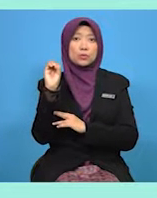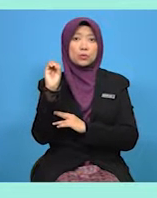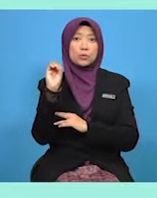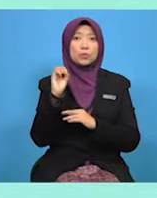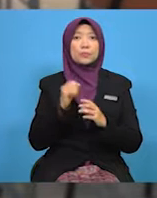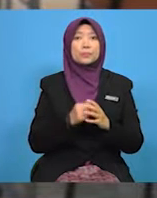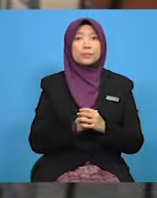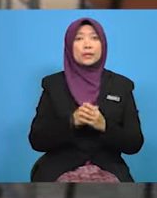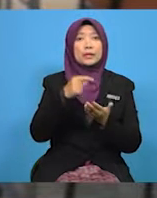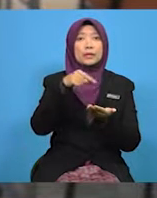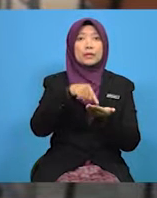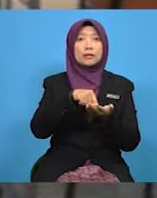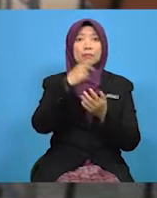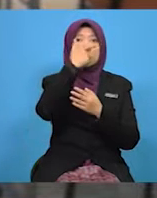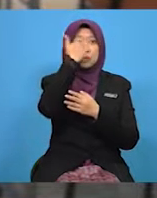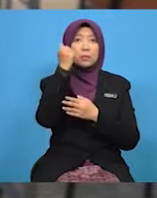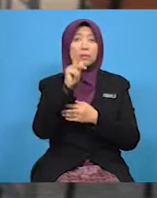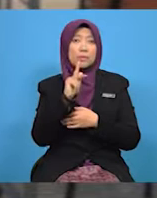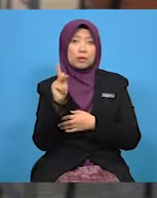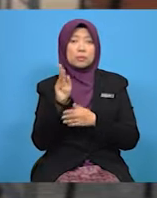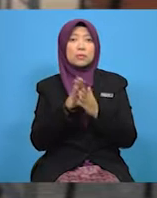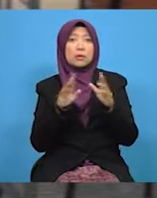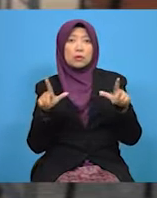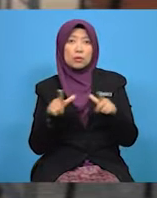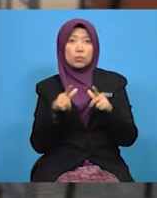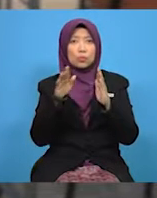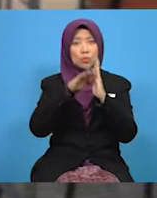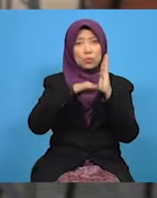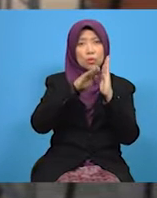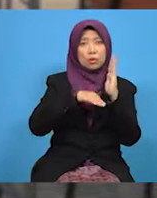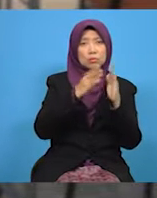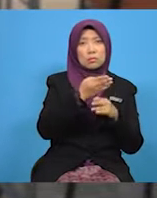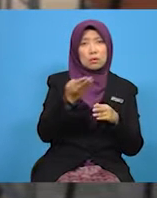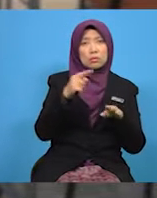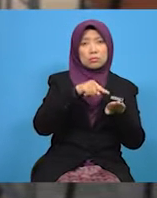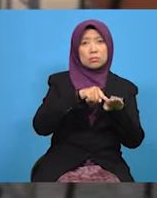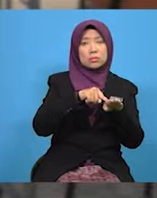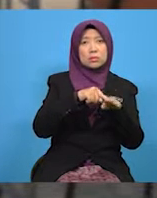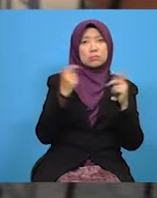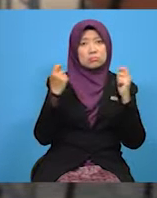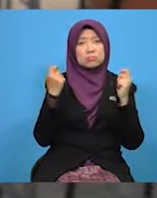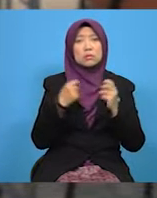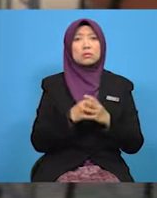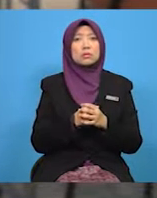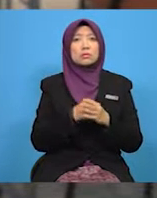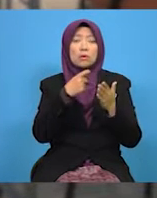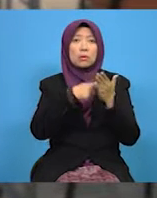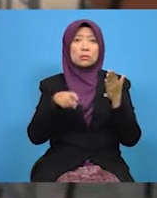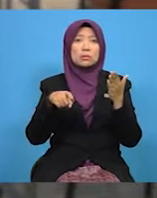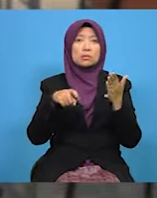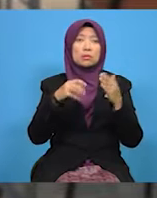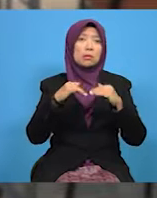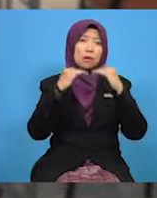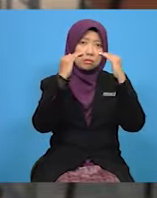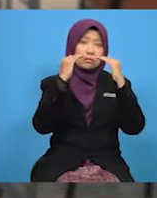BE0. Ini akan menyebabkan berlaku kekurangan stok di pasaran. Harga